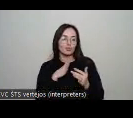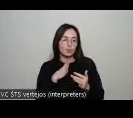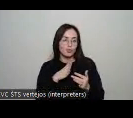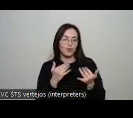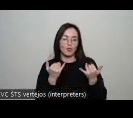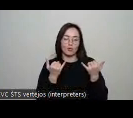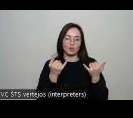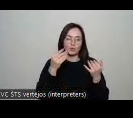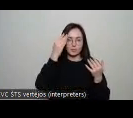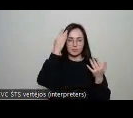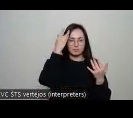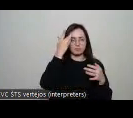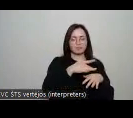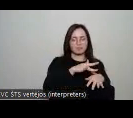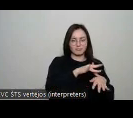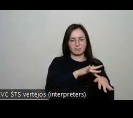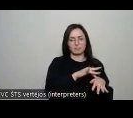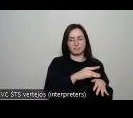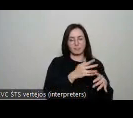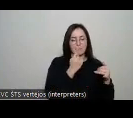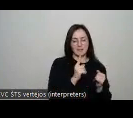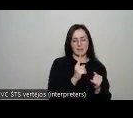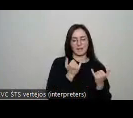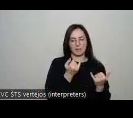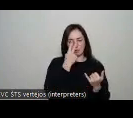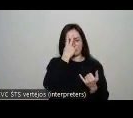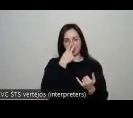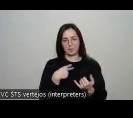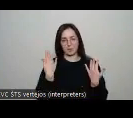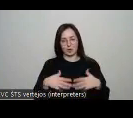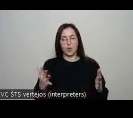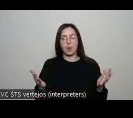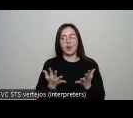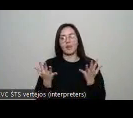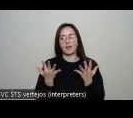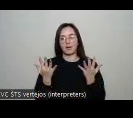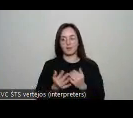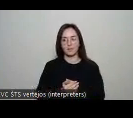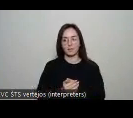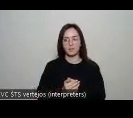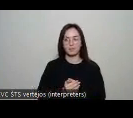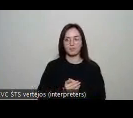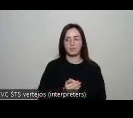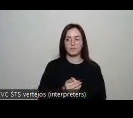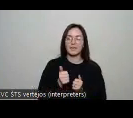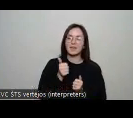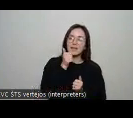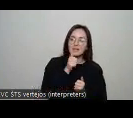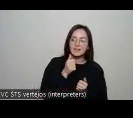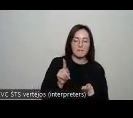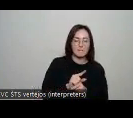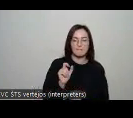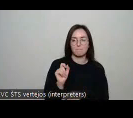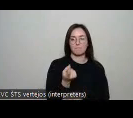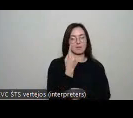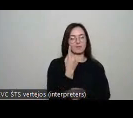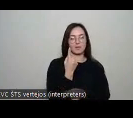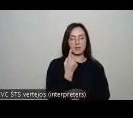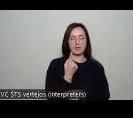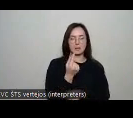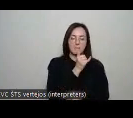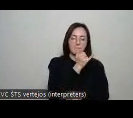skausmas, bet dabar jau pripratau, tai yra lengva. Visada būna tie pirmieji kartai. Ir